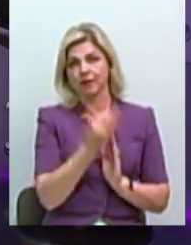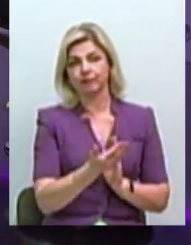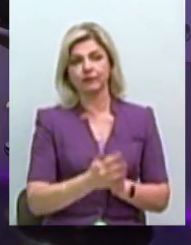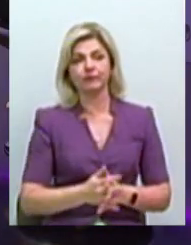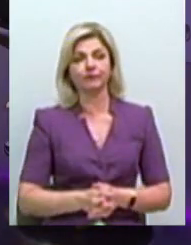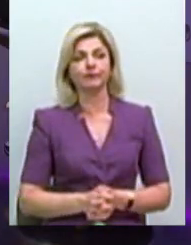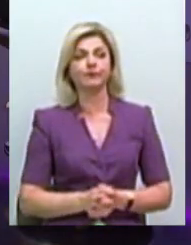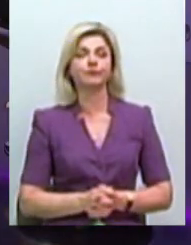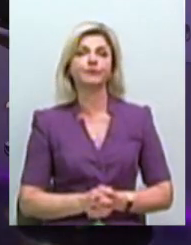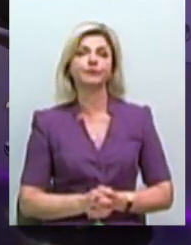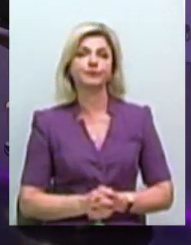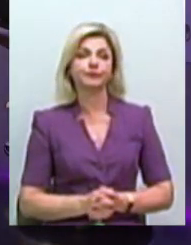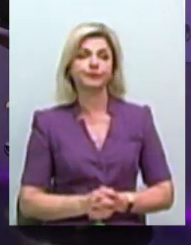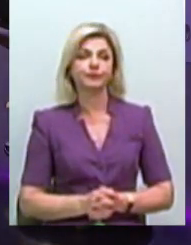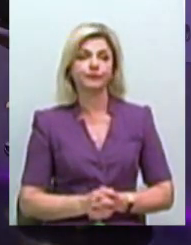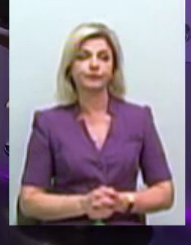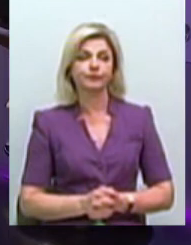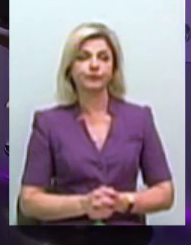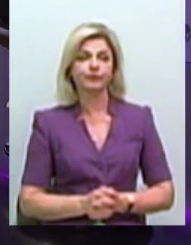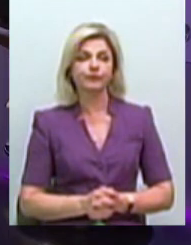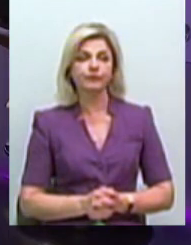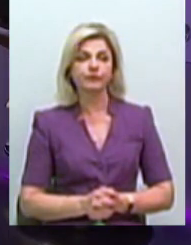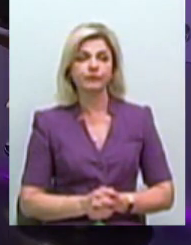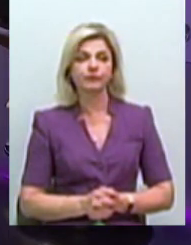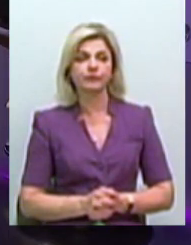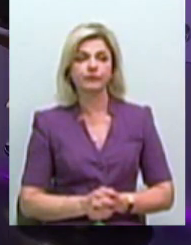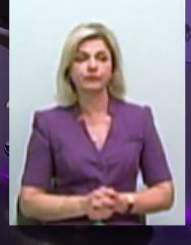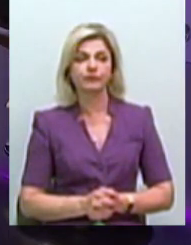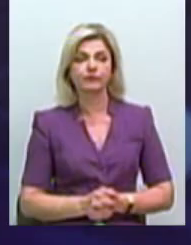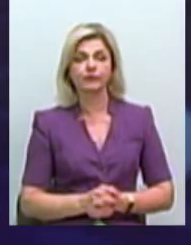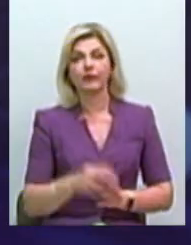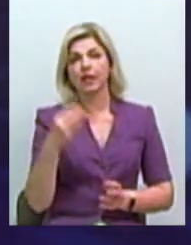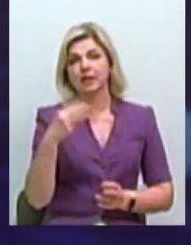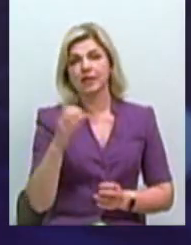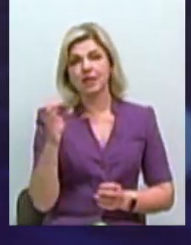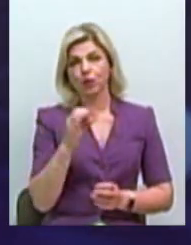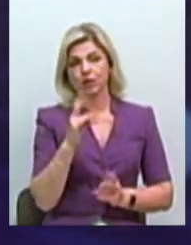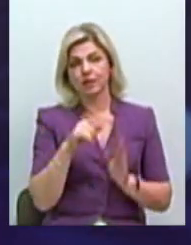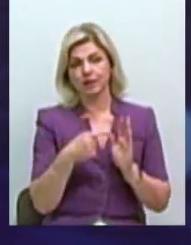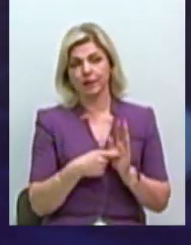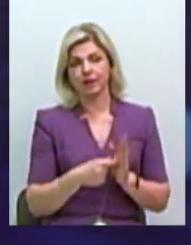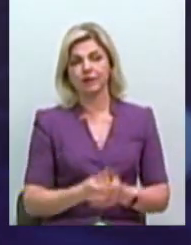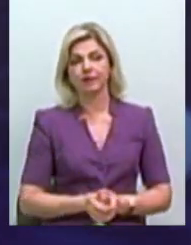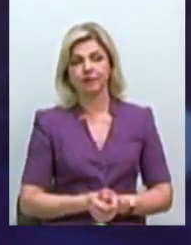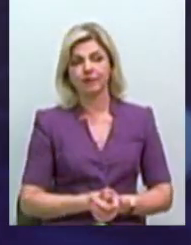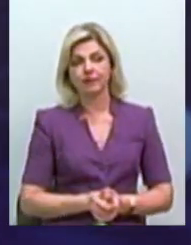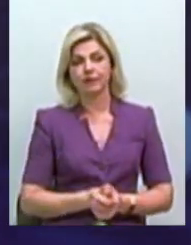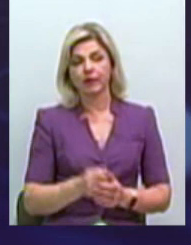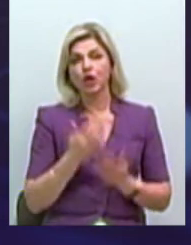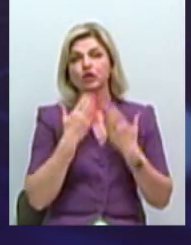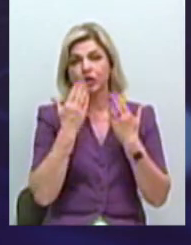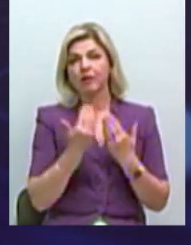ще раз звернутися до вас і поставити вам ще одне запитання. Тож, Тетяна, будь ласка, 30 секунд на запитання і півтори хвилини на відповідь. Аналізуючи